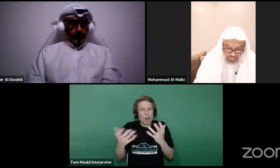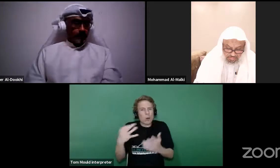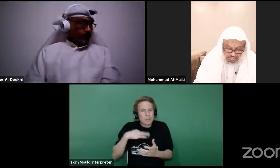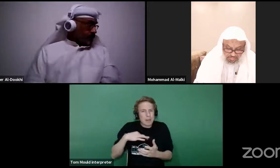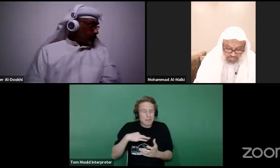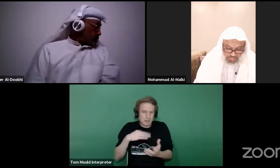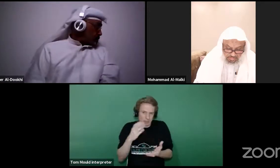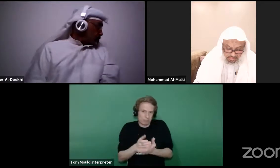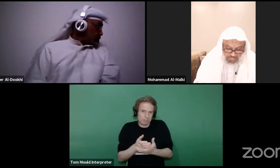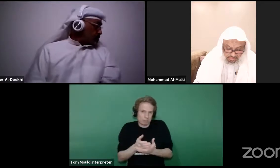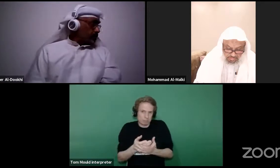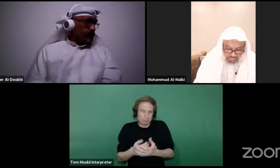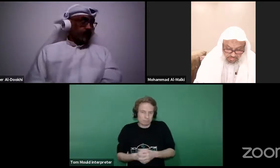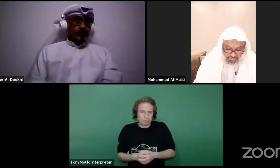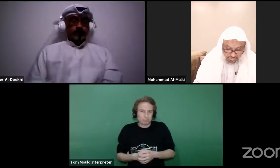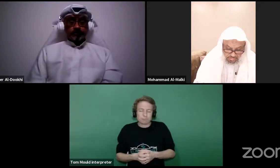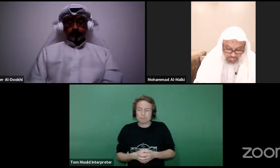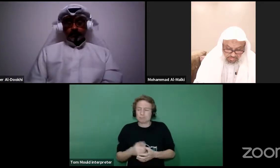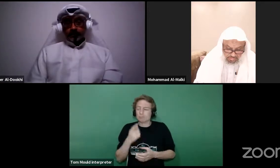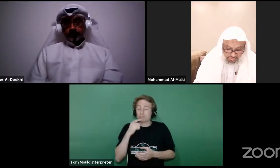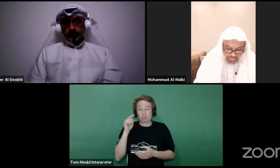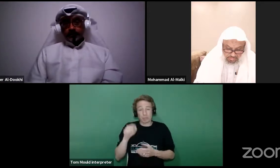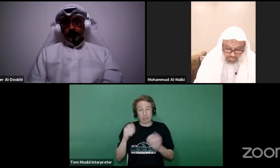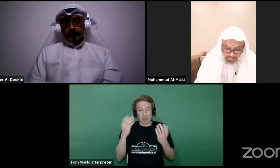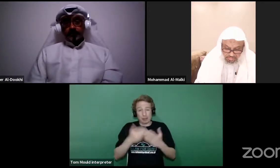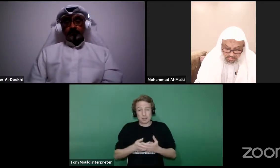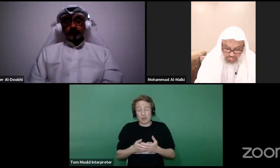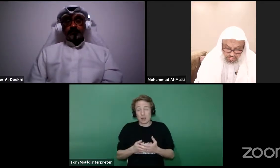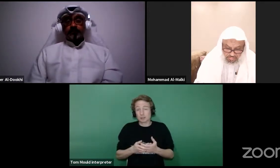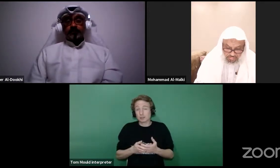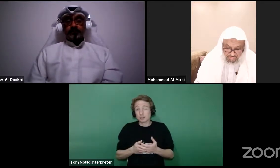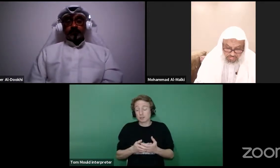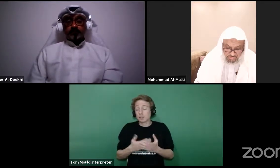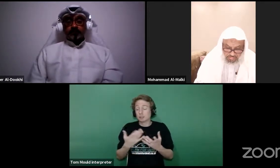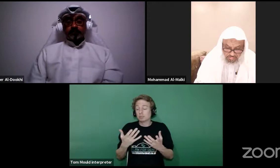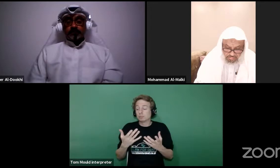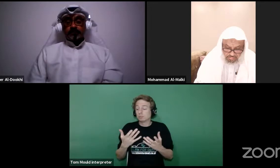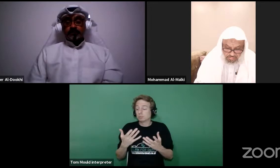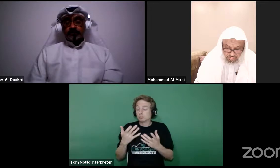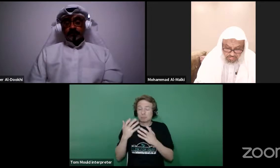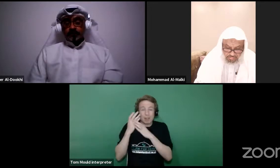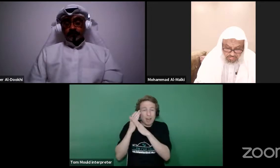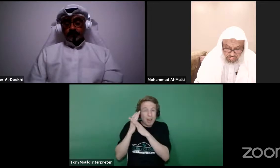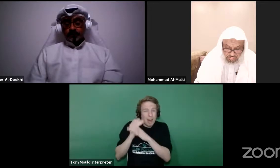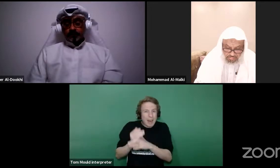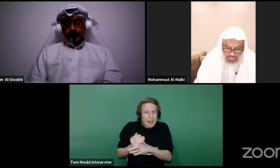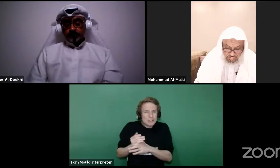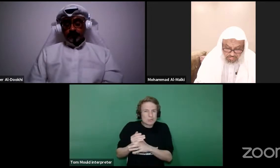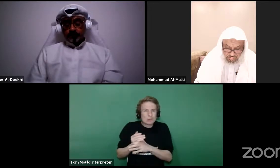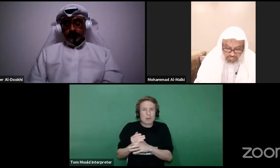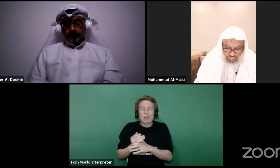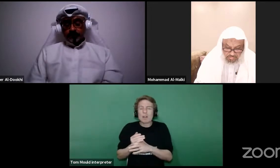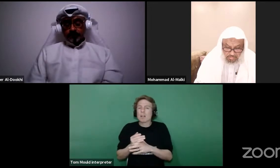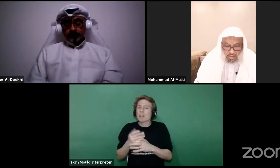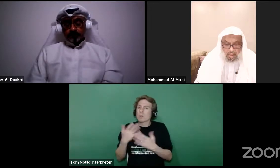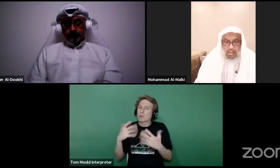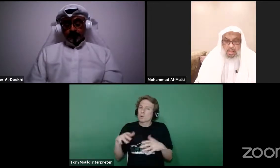and within this night, He sends the angels down who multiply the goodness of it.